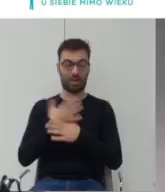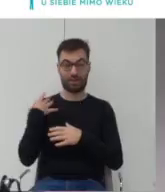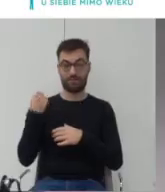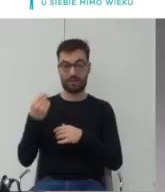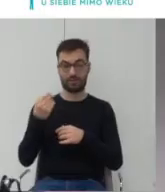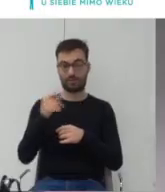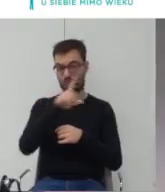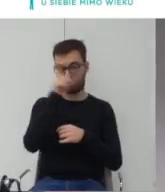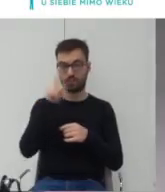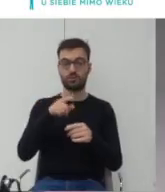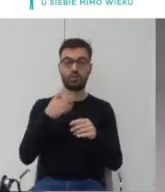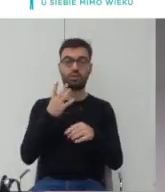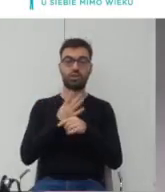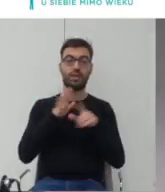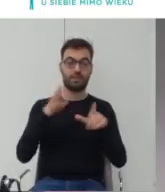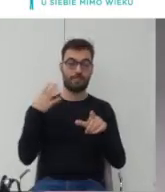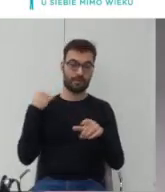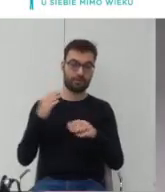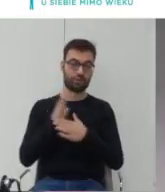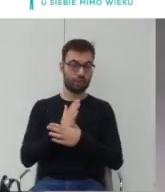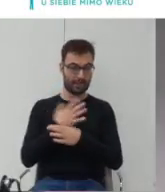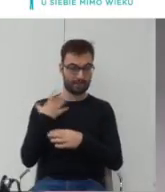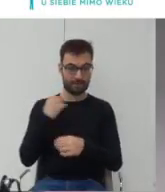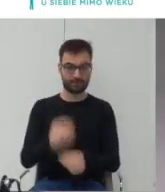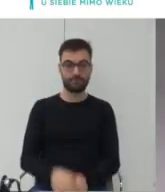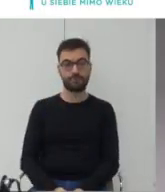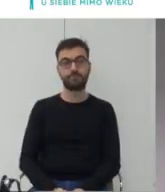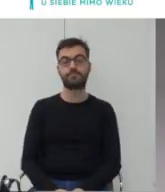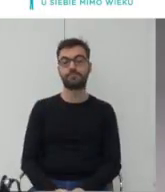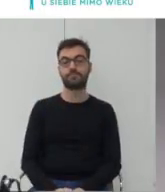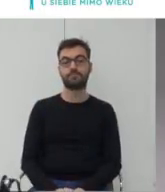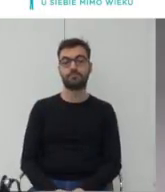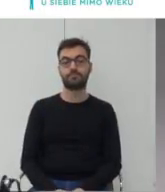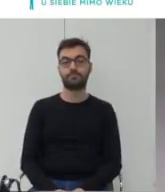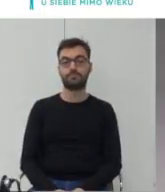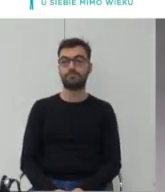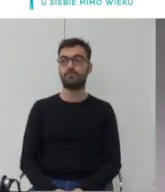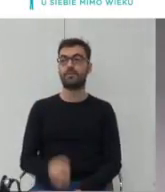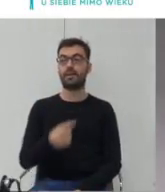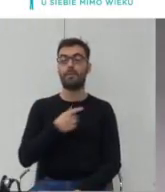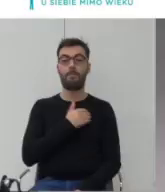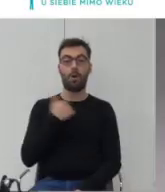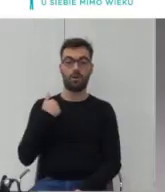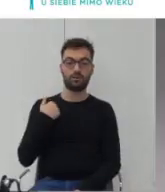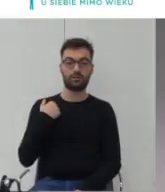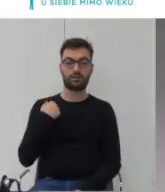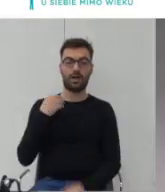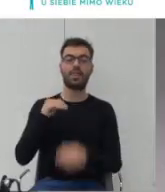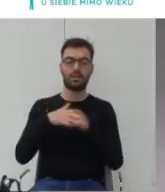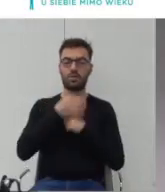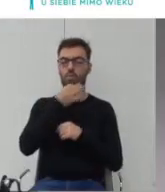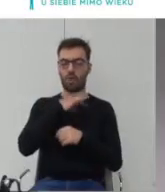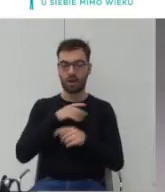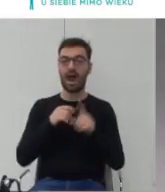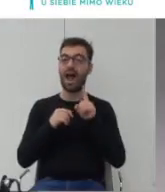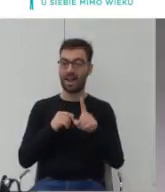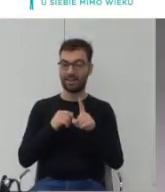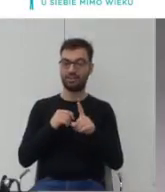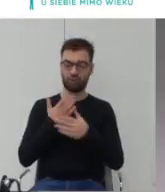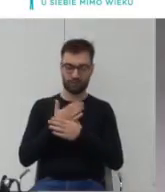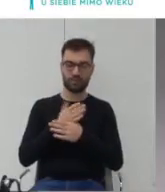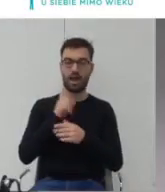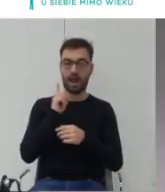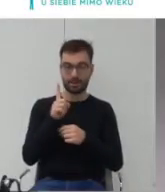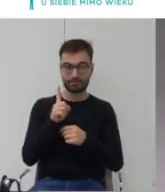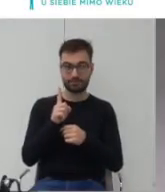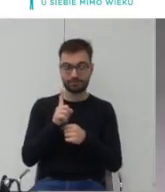wiek ludności 47 lat. My jesteśmy jako Polska jeszcze dużo młodszym krajem, natomiast tak